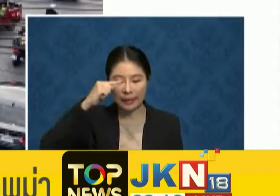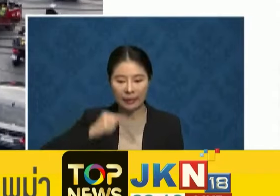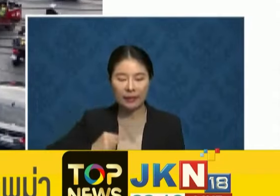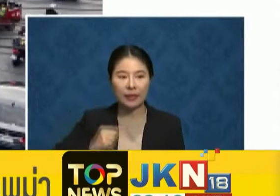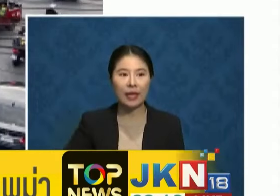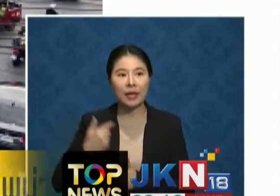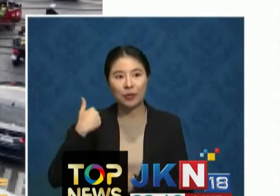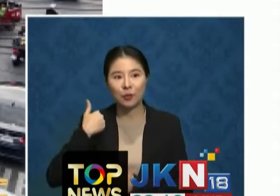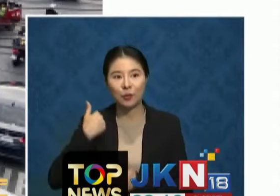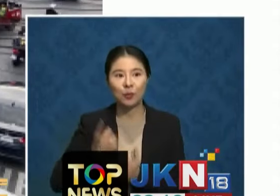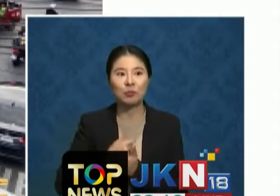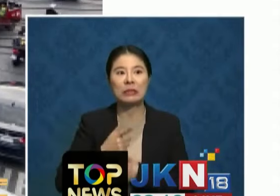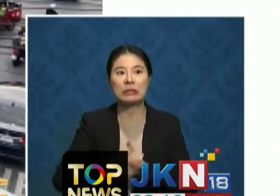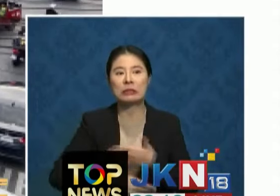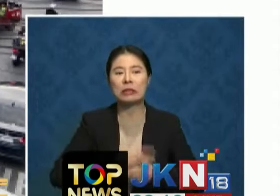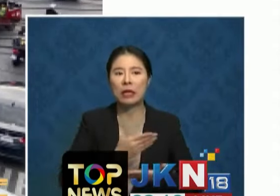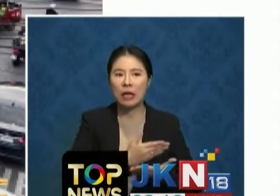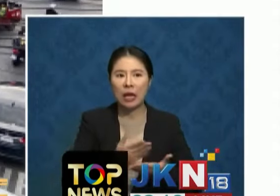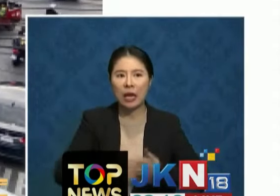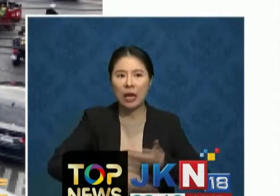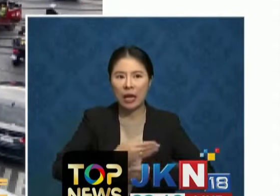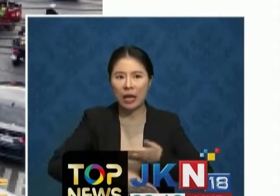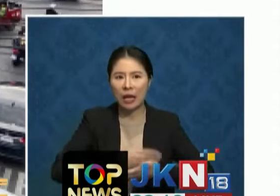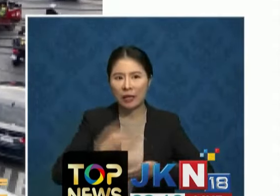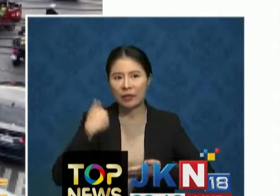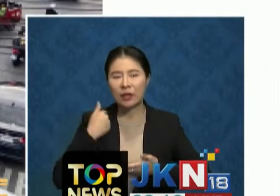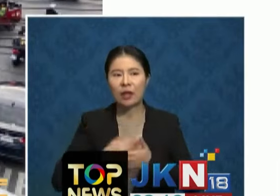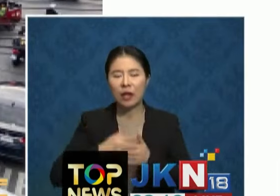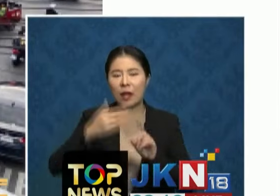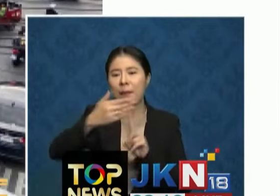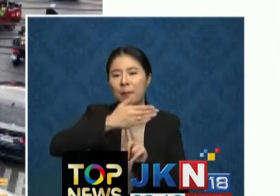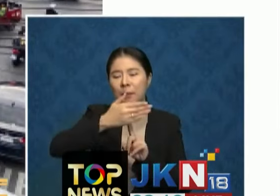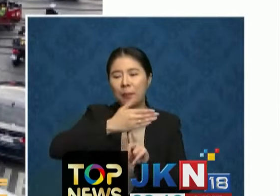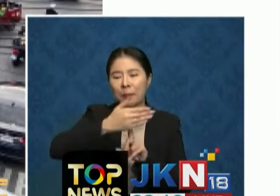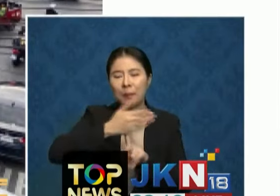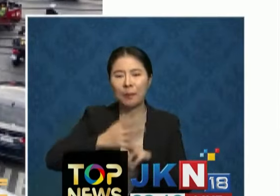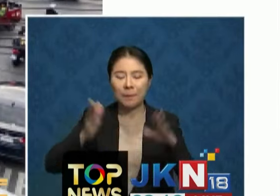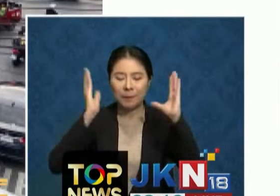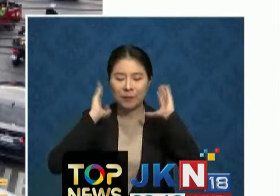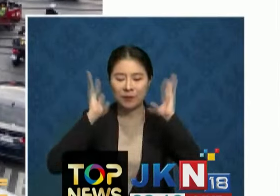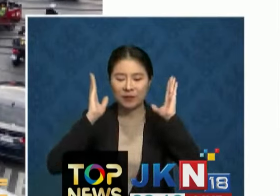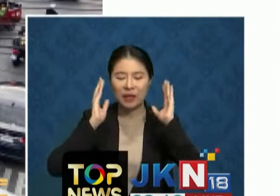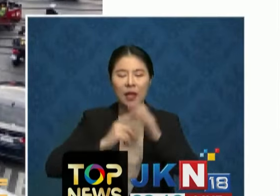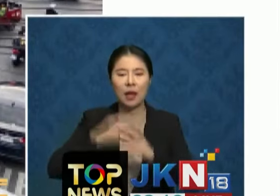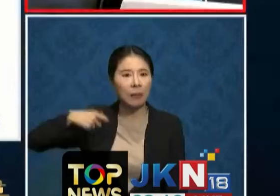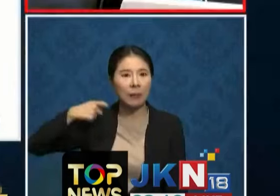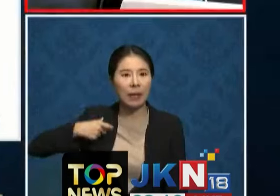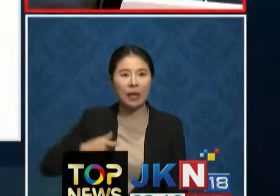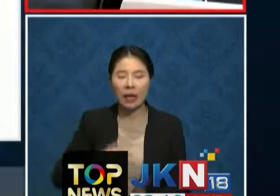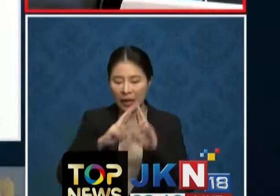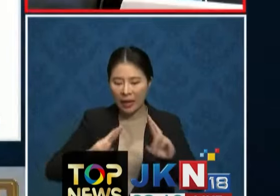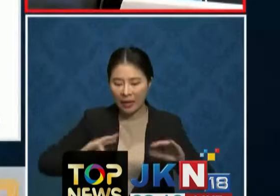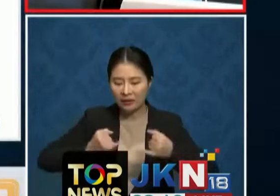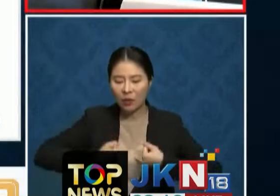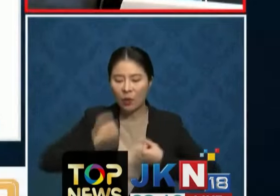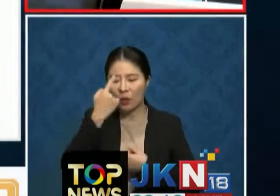ไปเต็มตลาดแต่ท่านผู้ชมฟังสสคนนี้อภิปรายเนี่ยฟังดูดีๆจะรู้ว่าเธอไม่ได้มีความละ